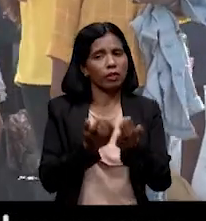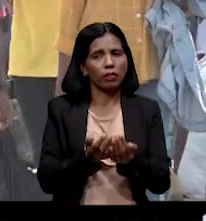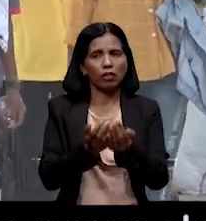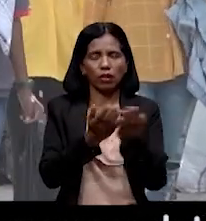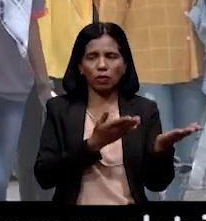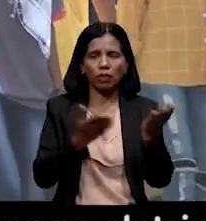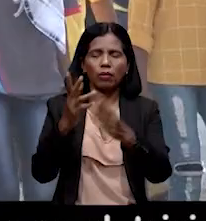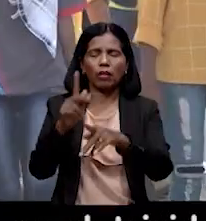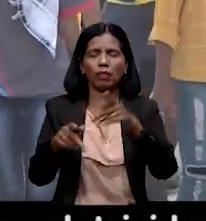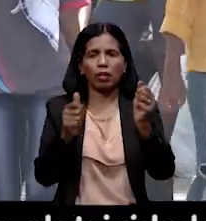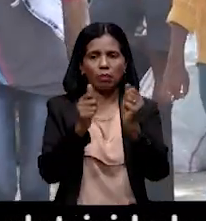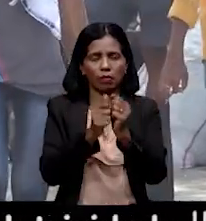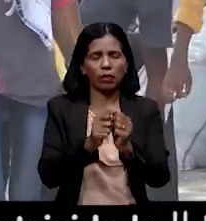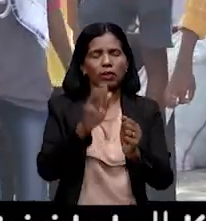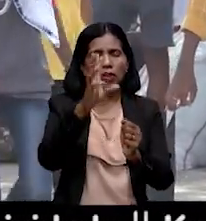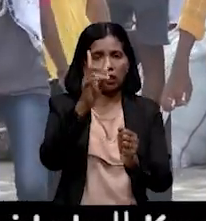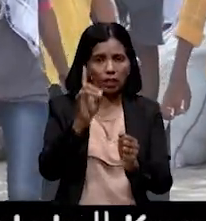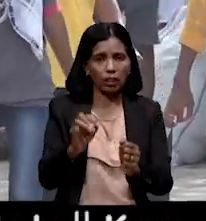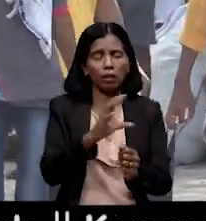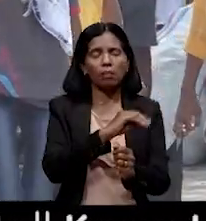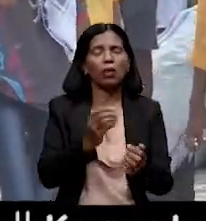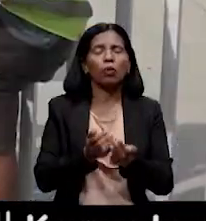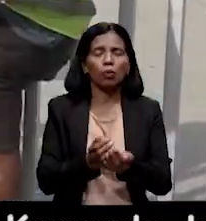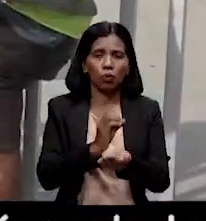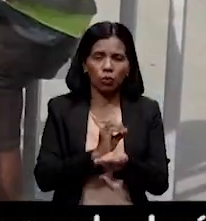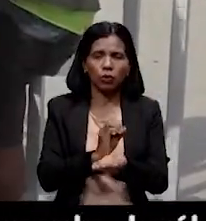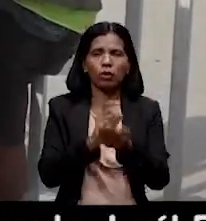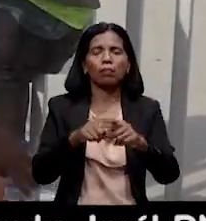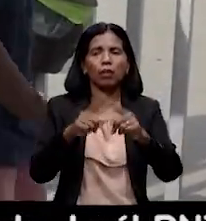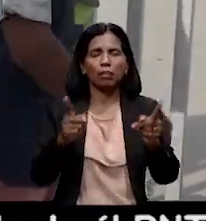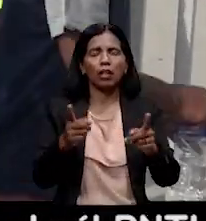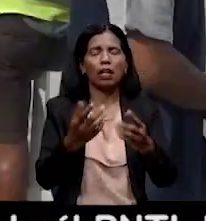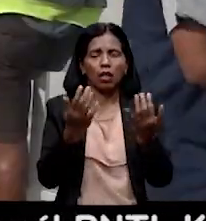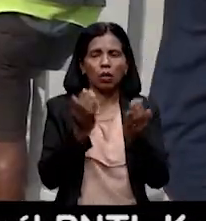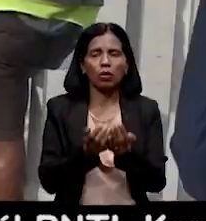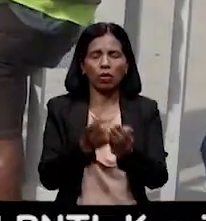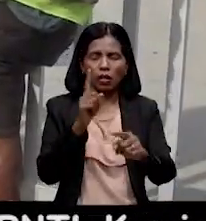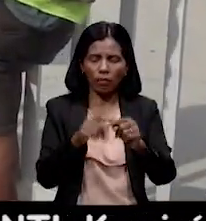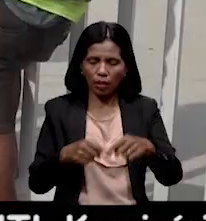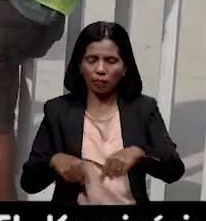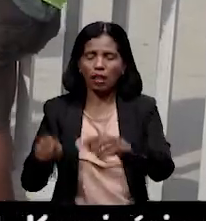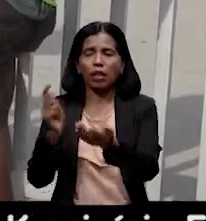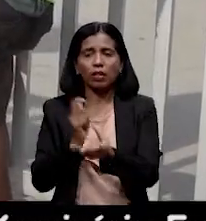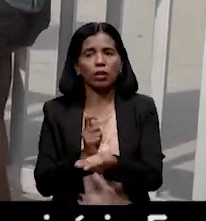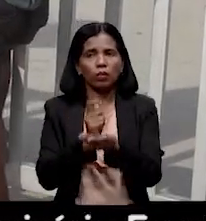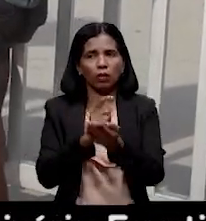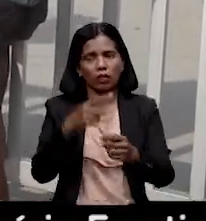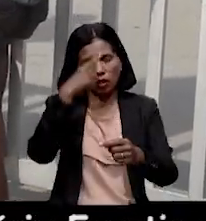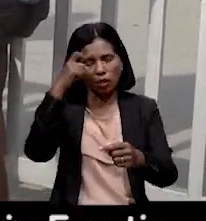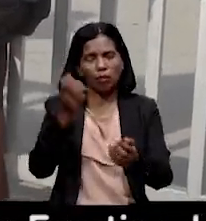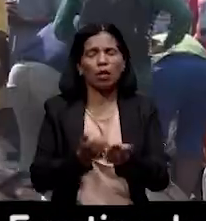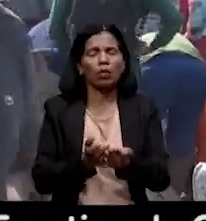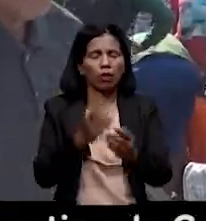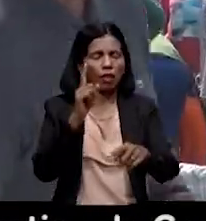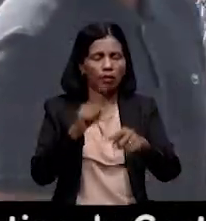dala hat husi dili ba oi kusi mai bero refere la bele halo operasaun bata uru tamba ro Berlin Ramelau naruk liu no la bele